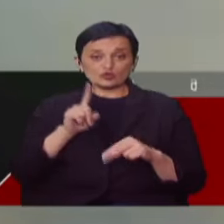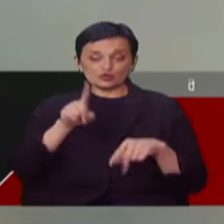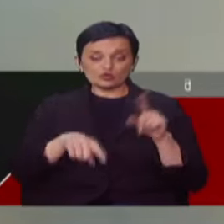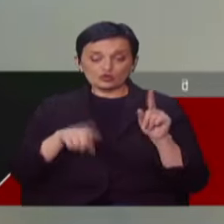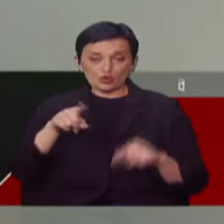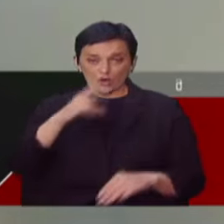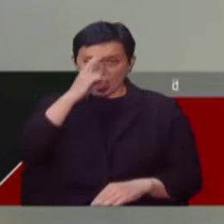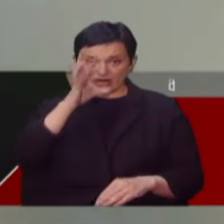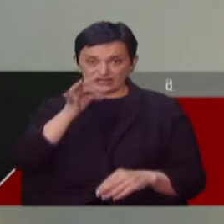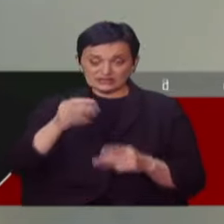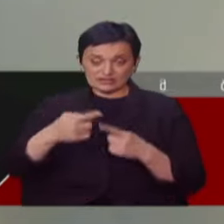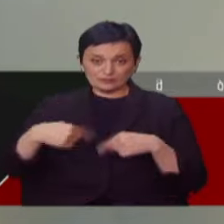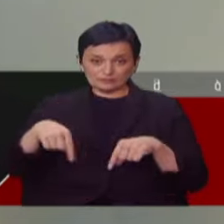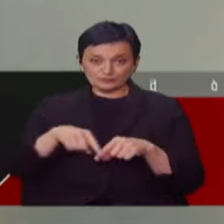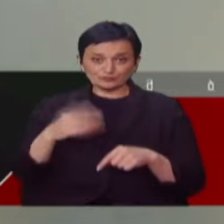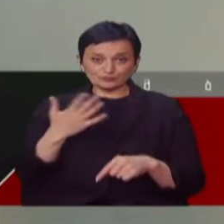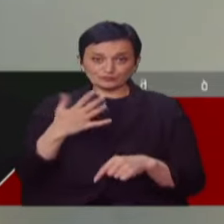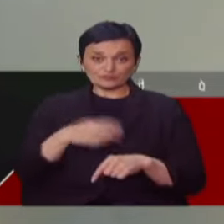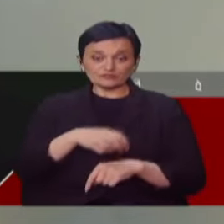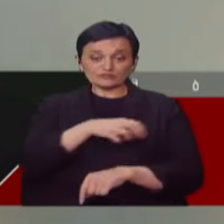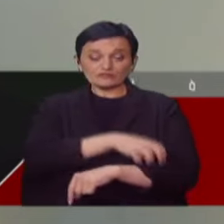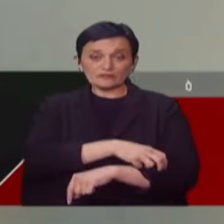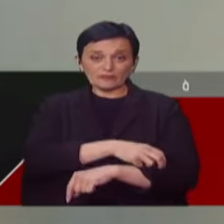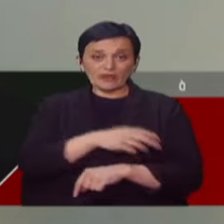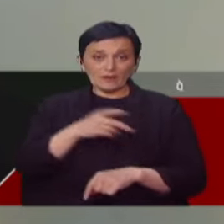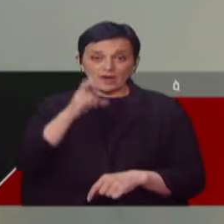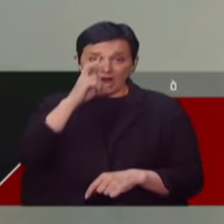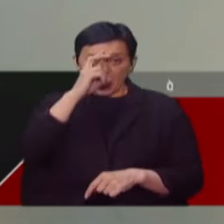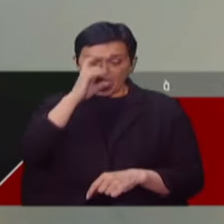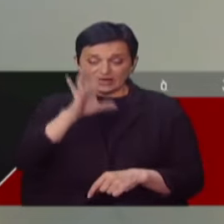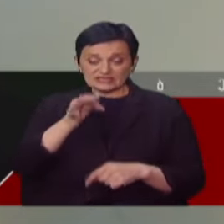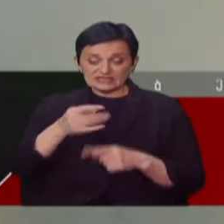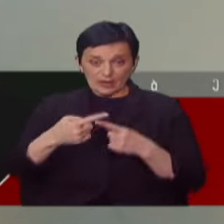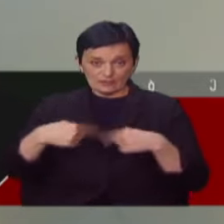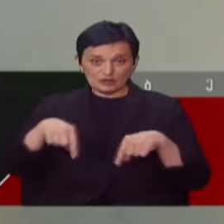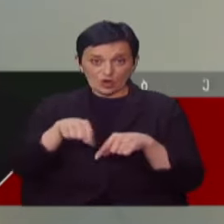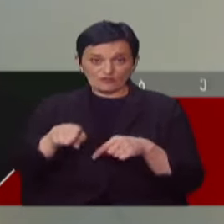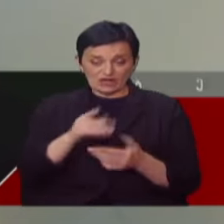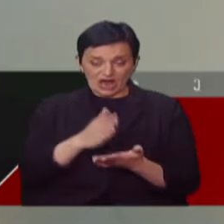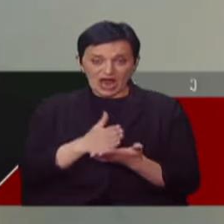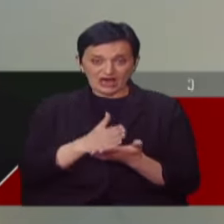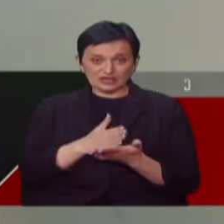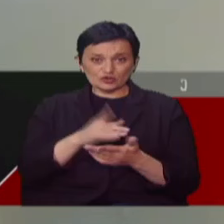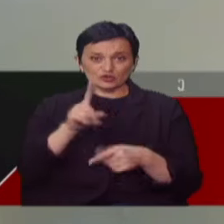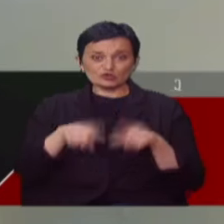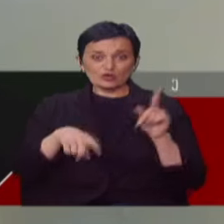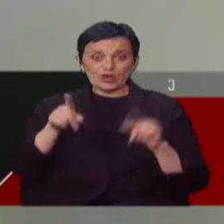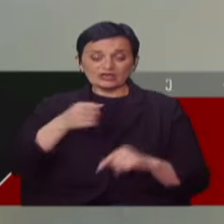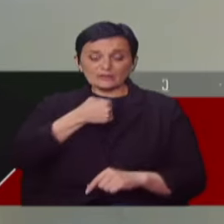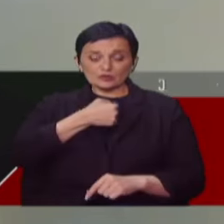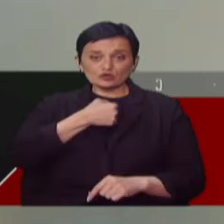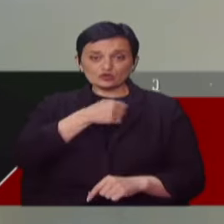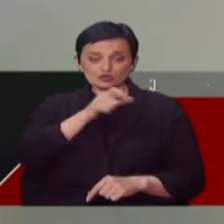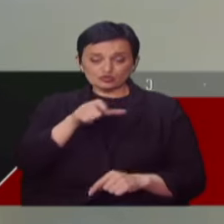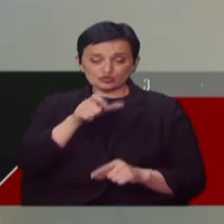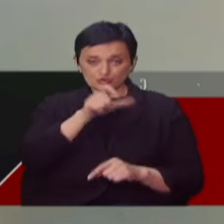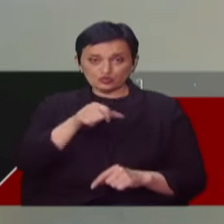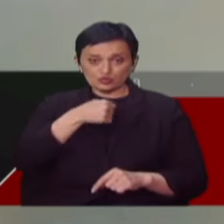ზოგიერთი არასამთავრობო ორგანიზაცია, რომელიც პარტიული არასამთავრობო ორგანიზაცია არის და ზოგიერთი მედია საშუალება და ჟურნალისტი მათ